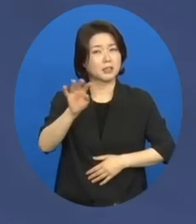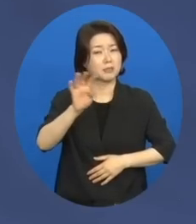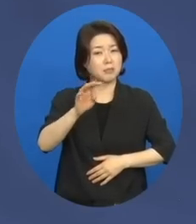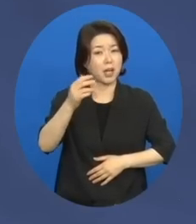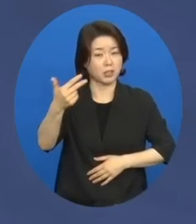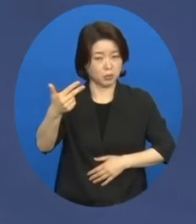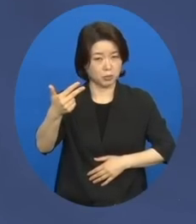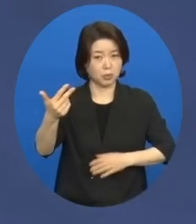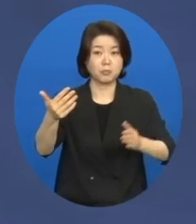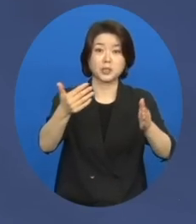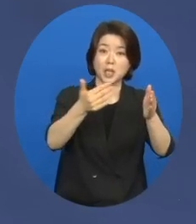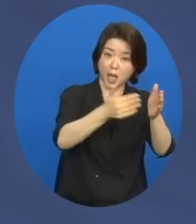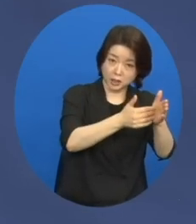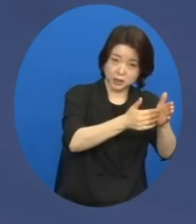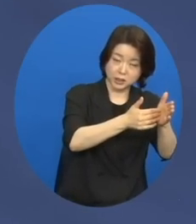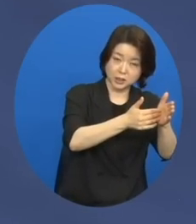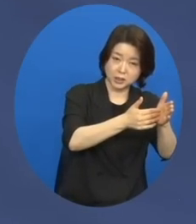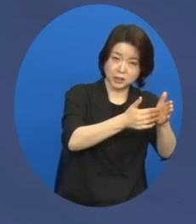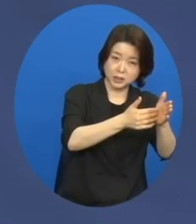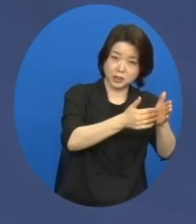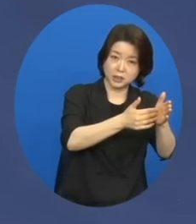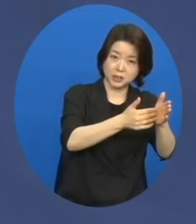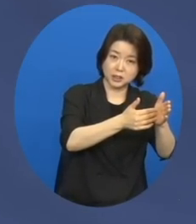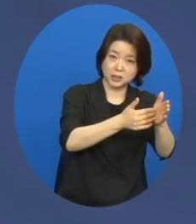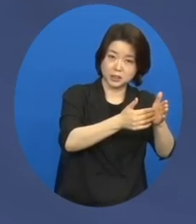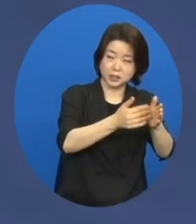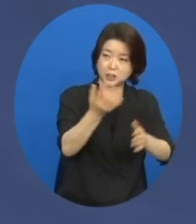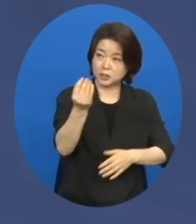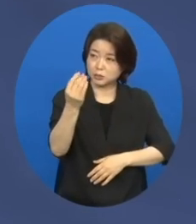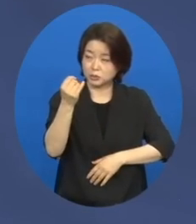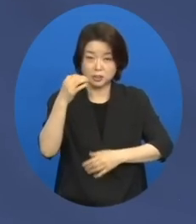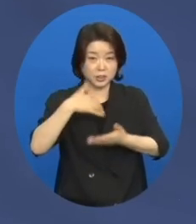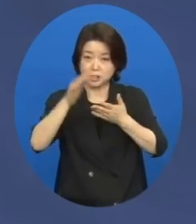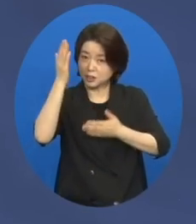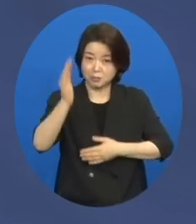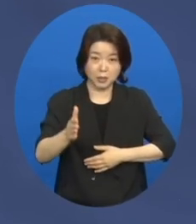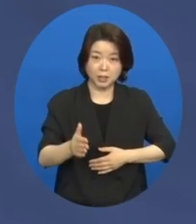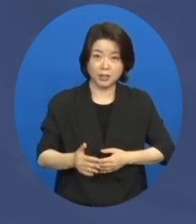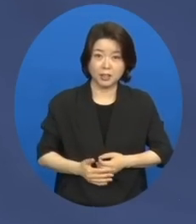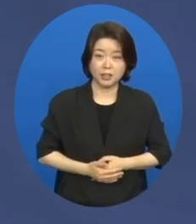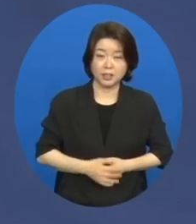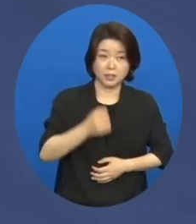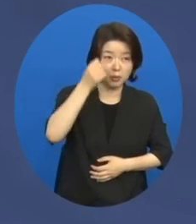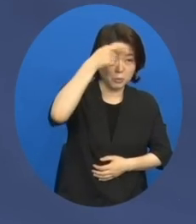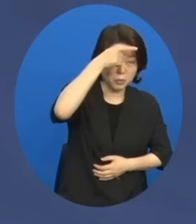47이 되기까지, 숫자 계산하지 마세요.